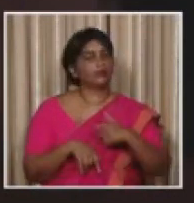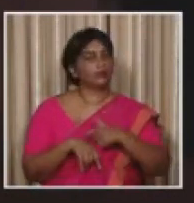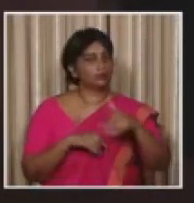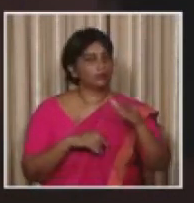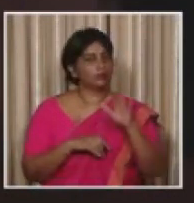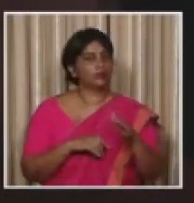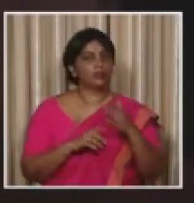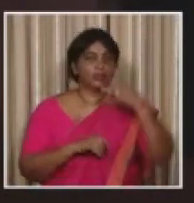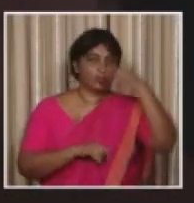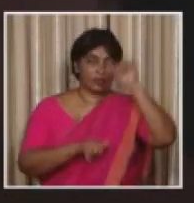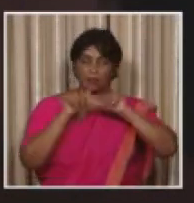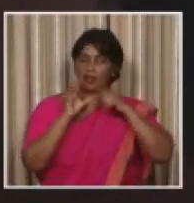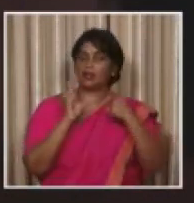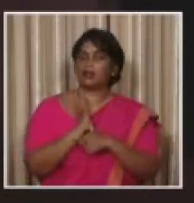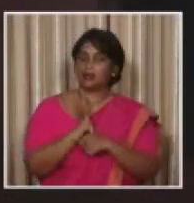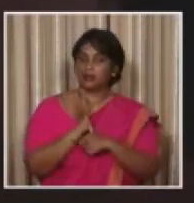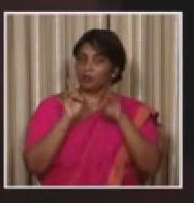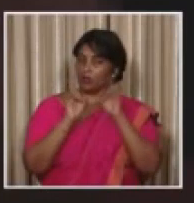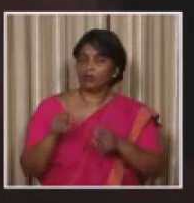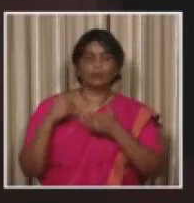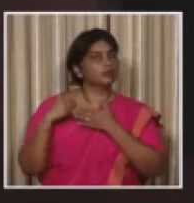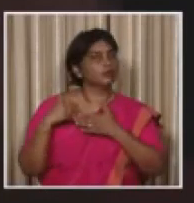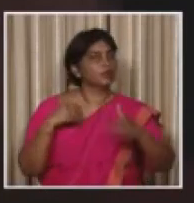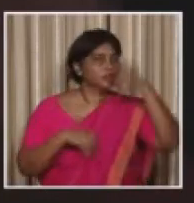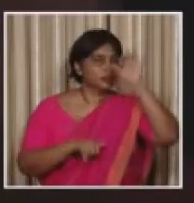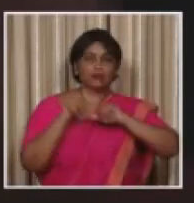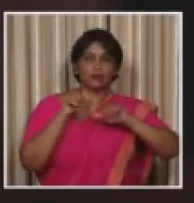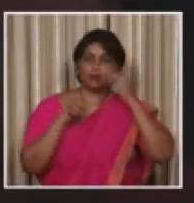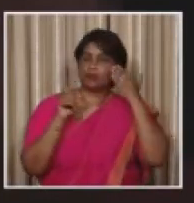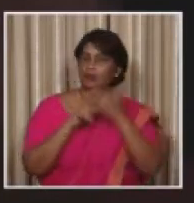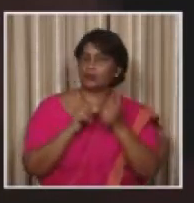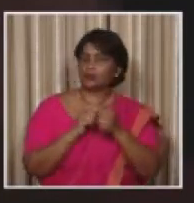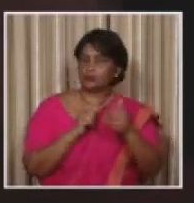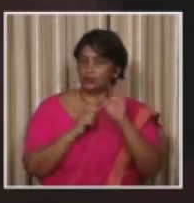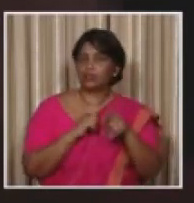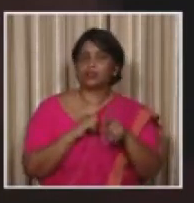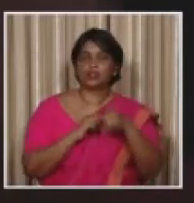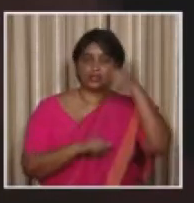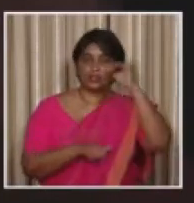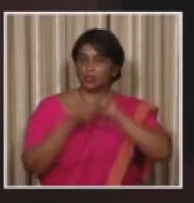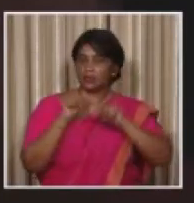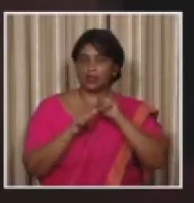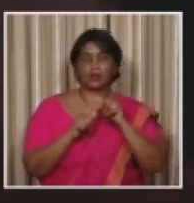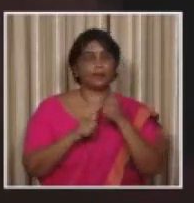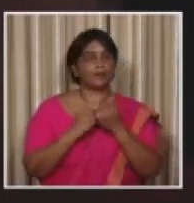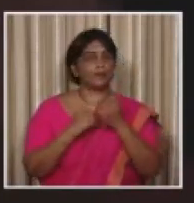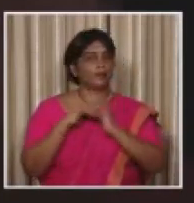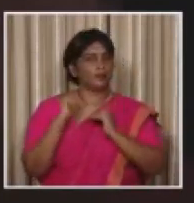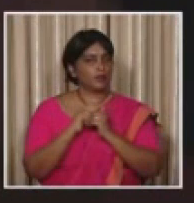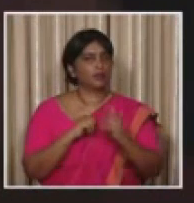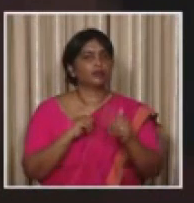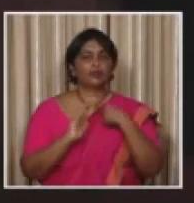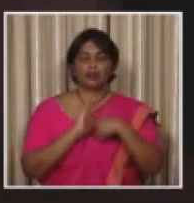अवस्थावेदी आयुर्वेद फनत मेता कालयाक आयुर्वेद शास्त्रीय रेकगान्नट आयुर्वेद प्रतिकर्म क्रमे